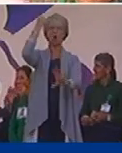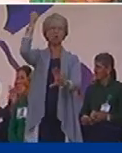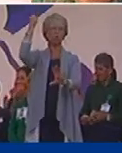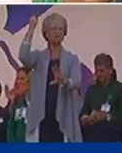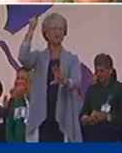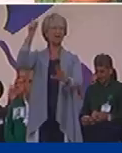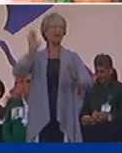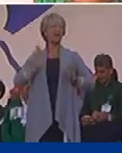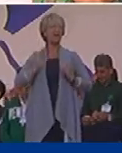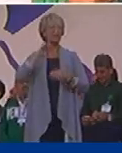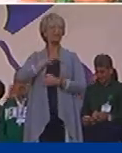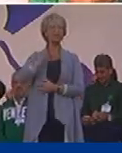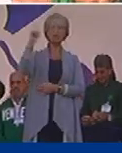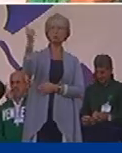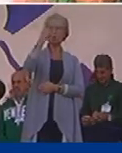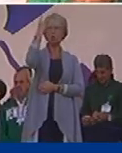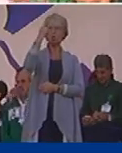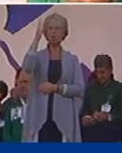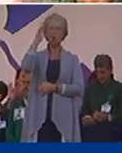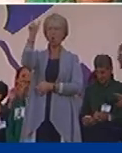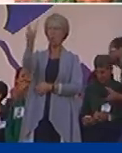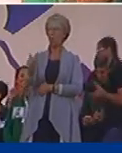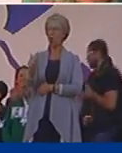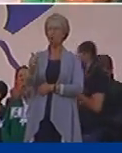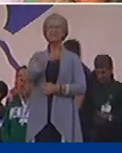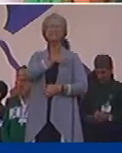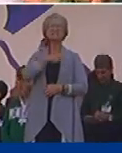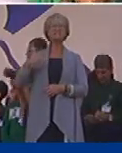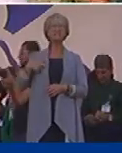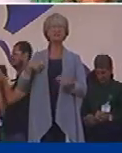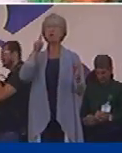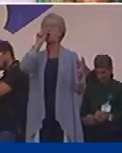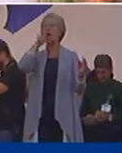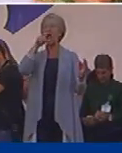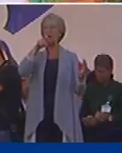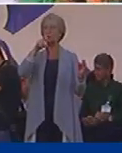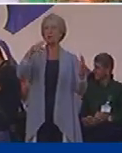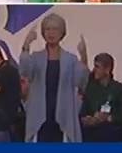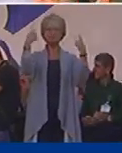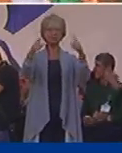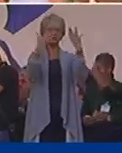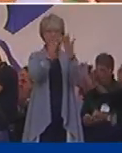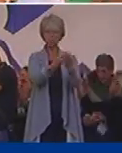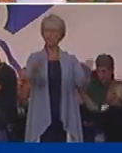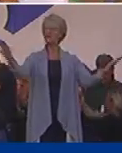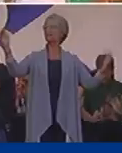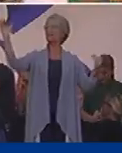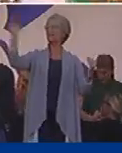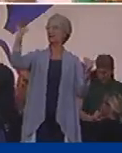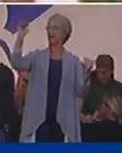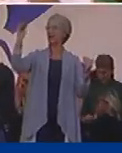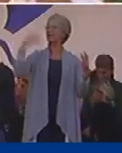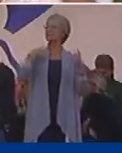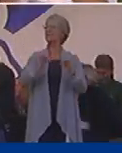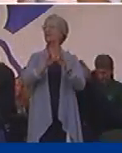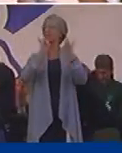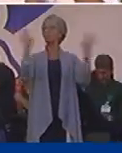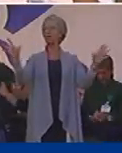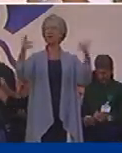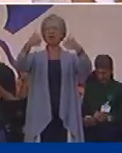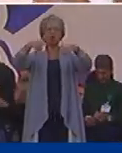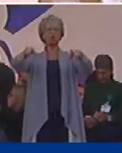candidando uno dei nostri uomini a Sindaco di L'Aquila. Sono questi i ragazzi che libereranno quella